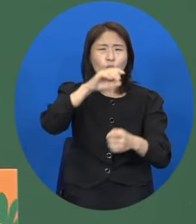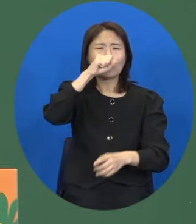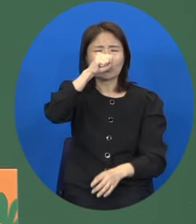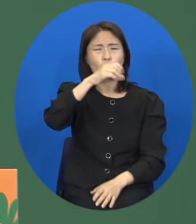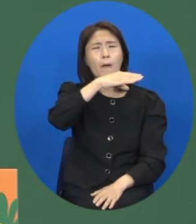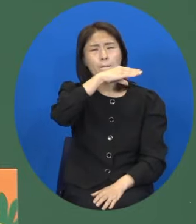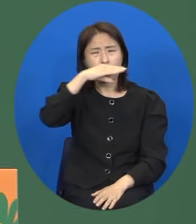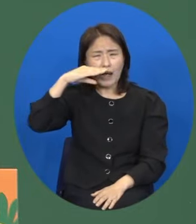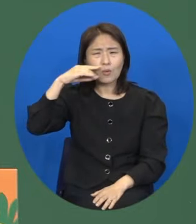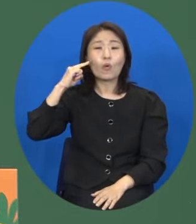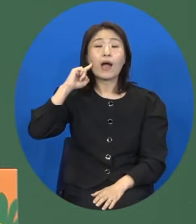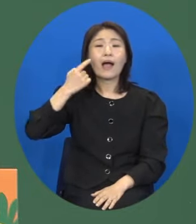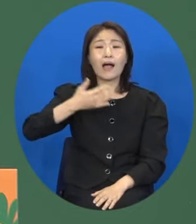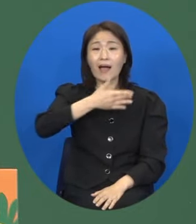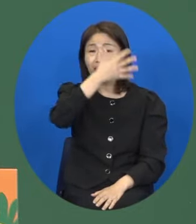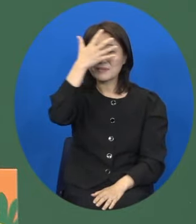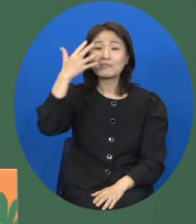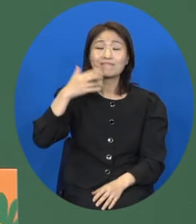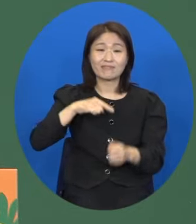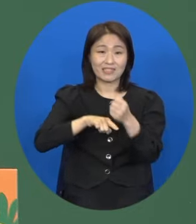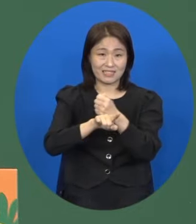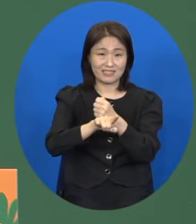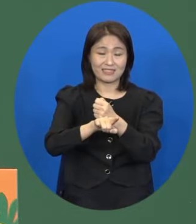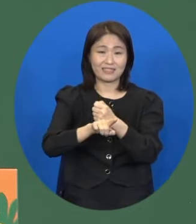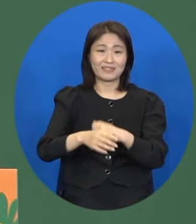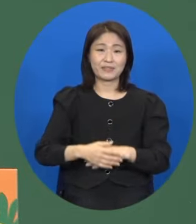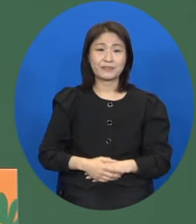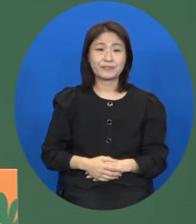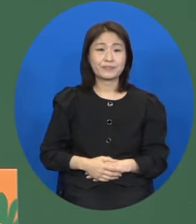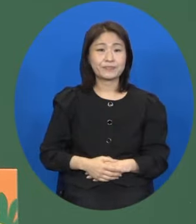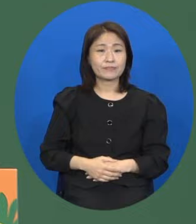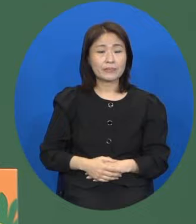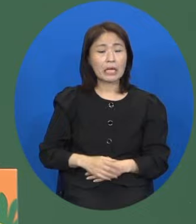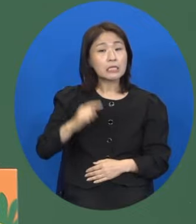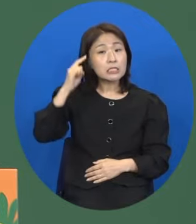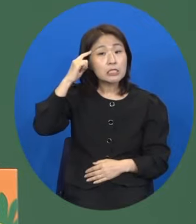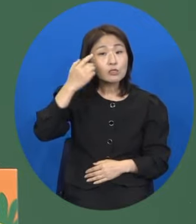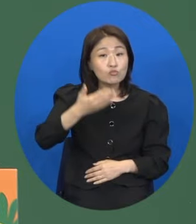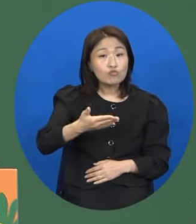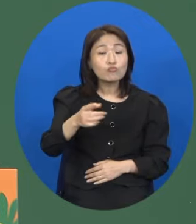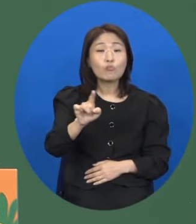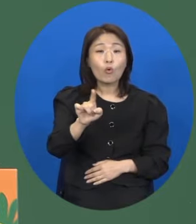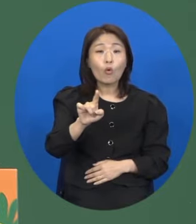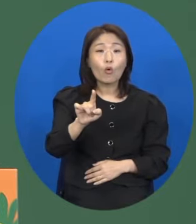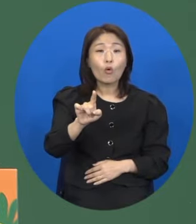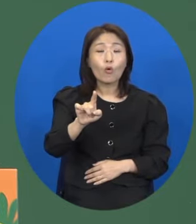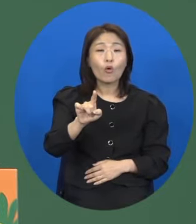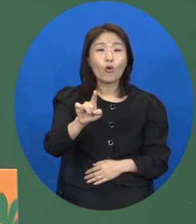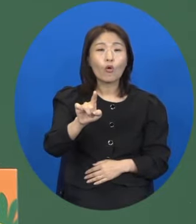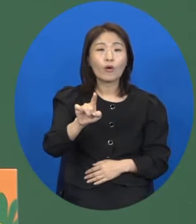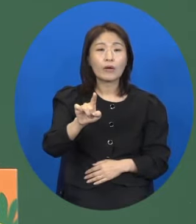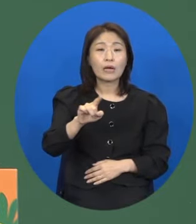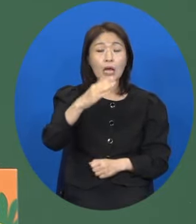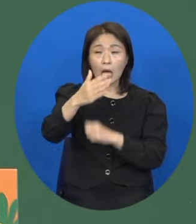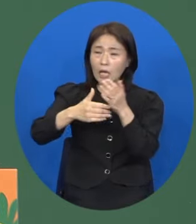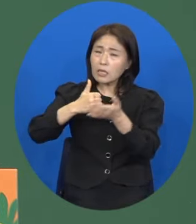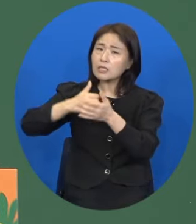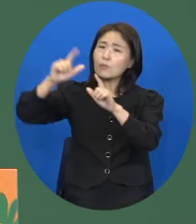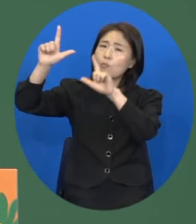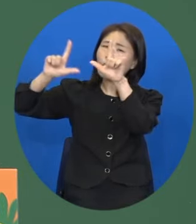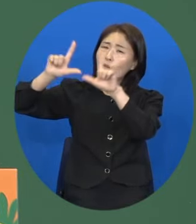하는 말씀이 되겠습니다. 그런데 질문이 하나 있습니다. 그러면 하나님 형상은